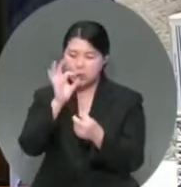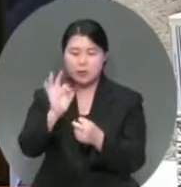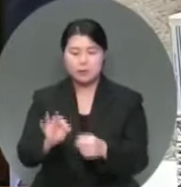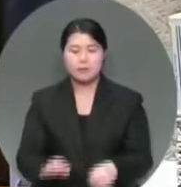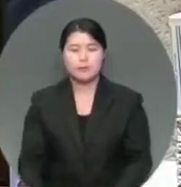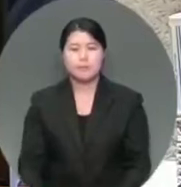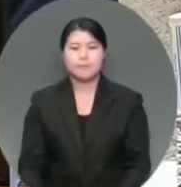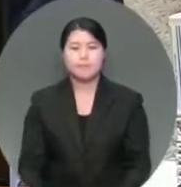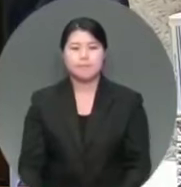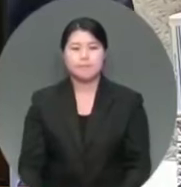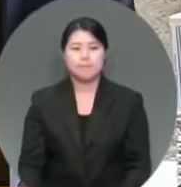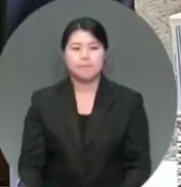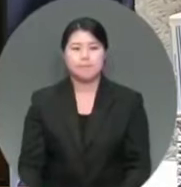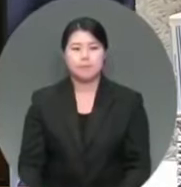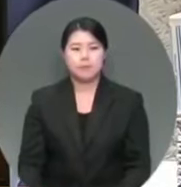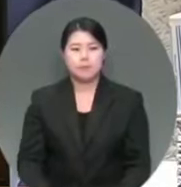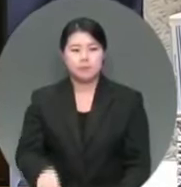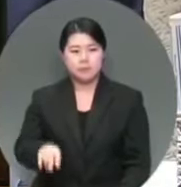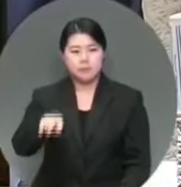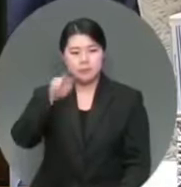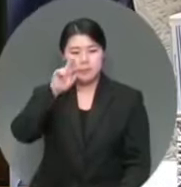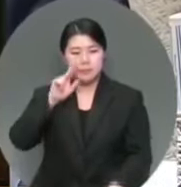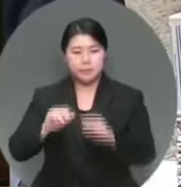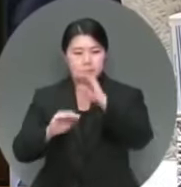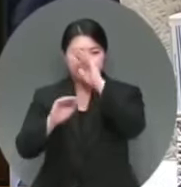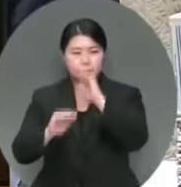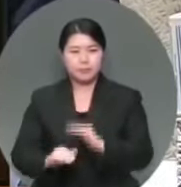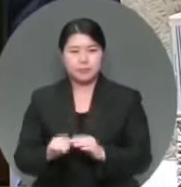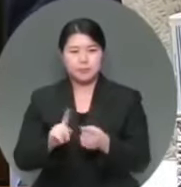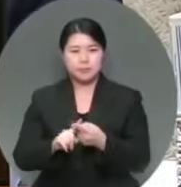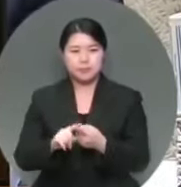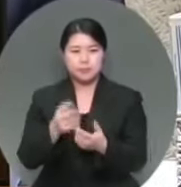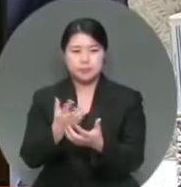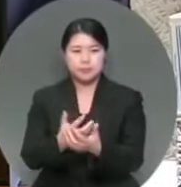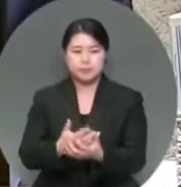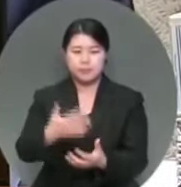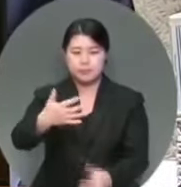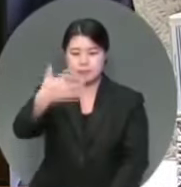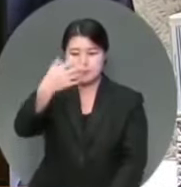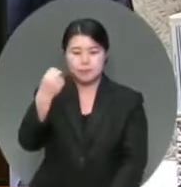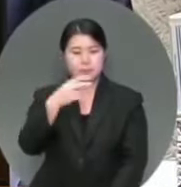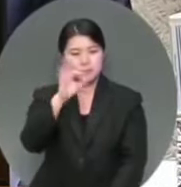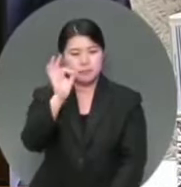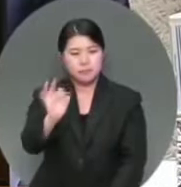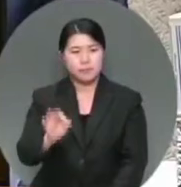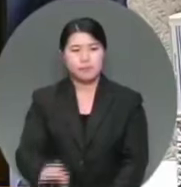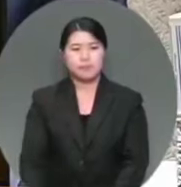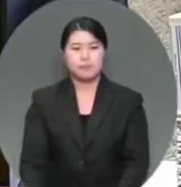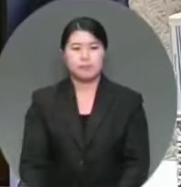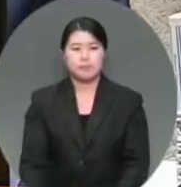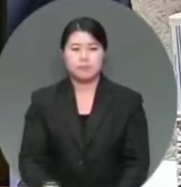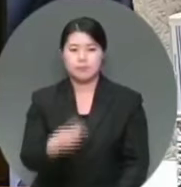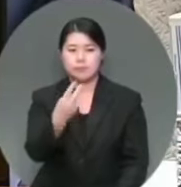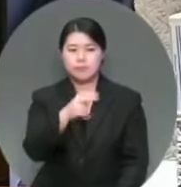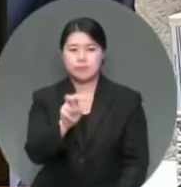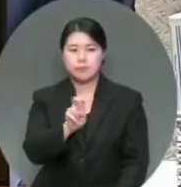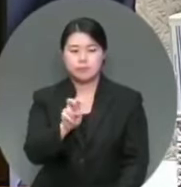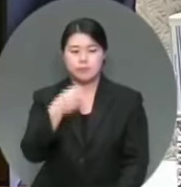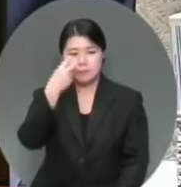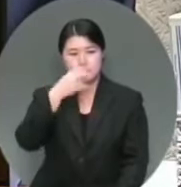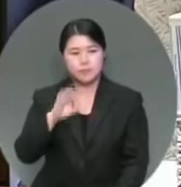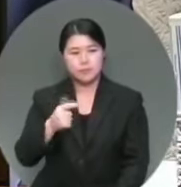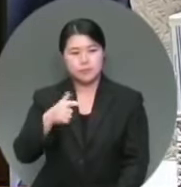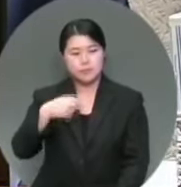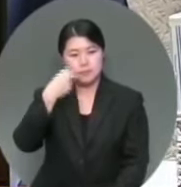챙겨보겠습니다. 예, 그러면 감사원 지적사항을 자료화면을 통해서 다시 한번 보여드리겠습니다. 2020년 감사원